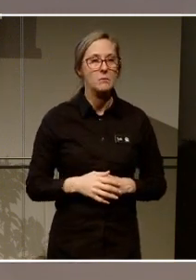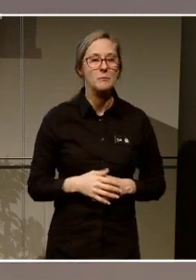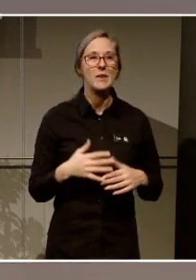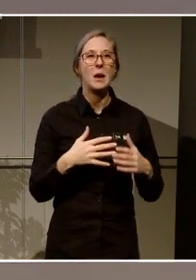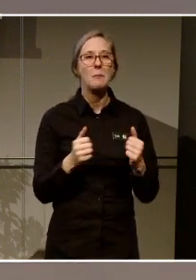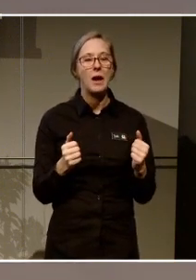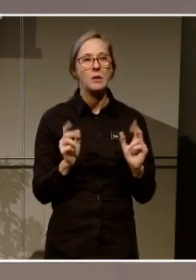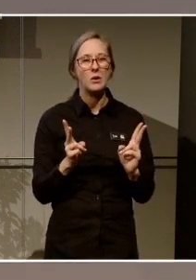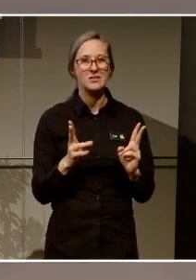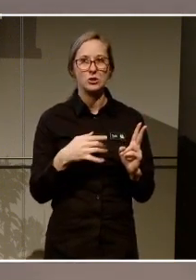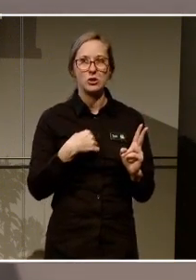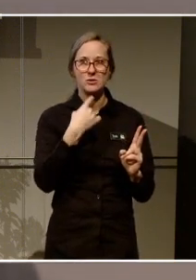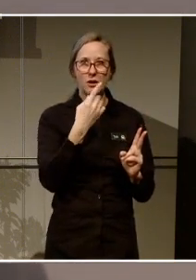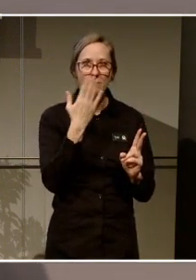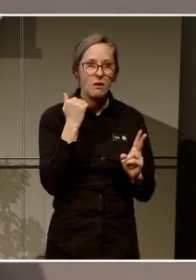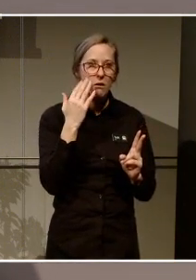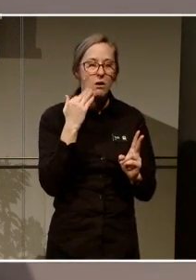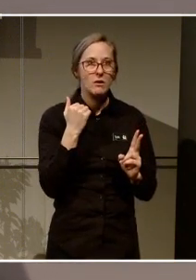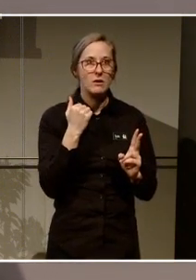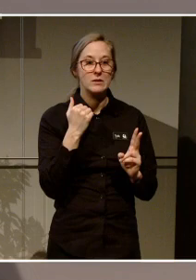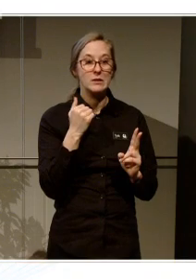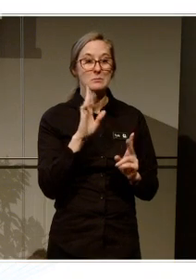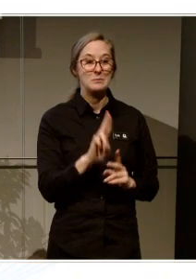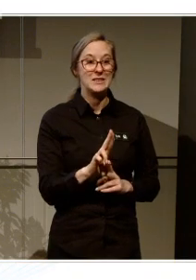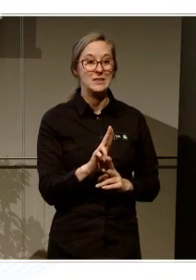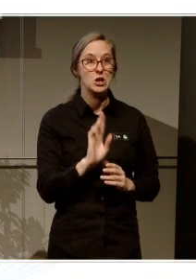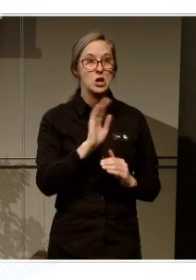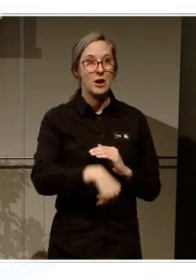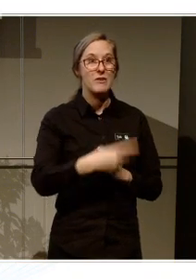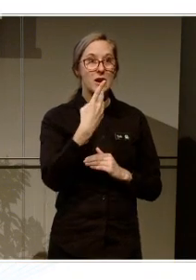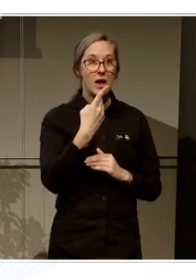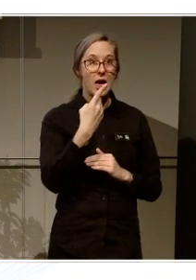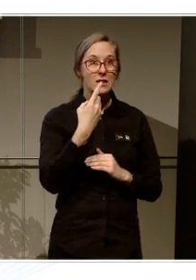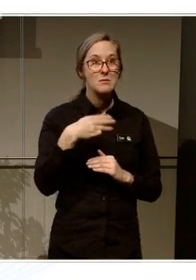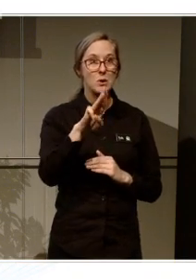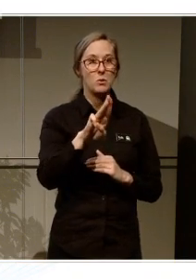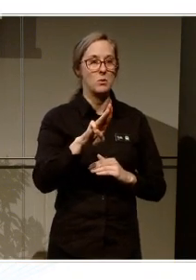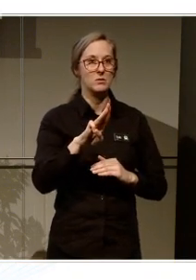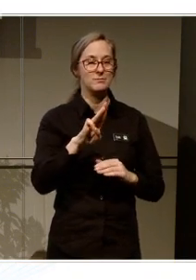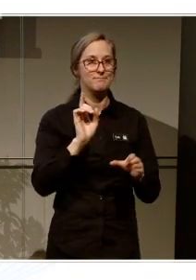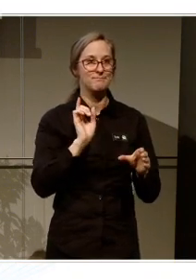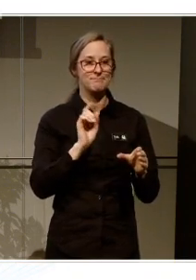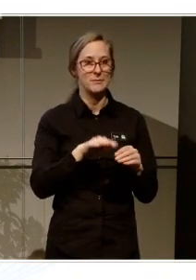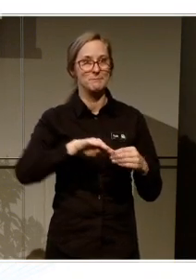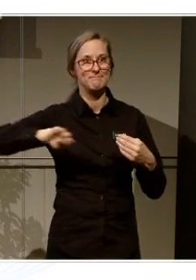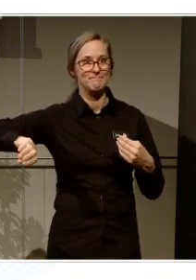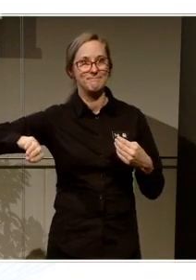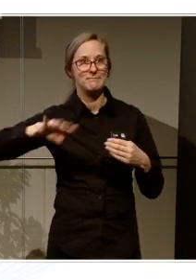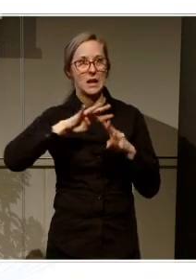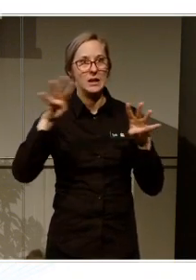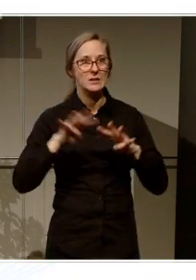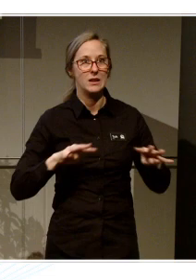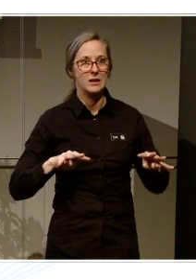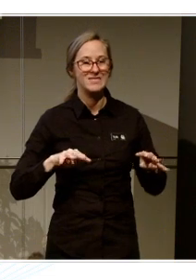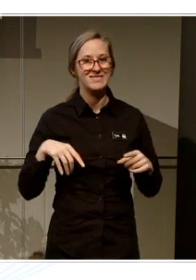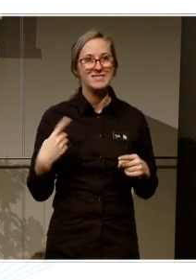Men det är också så, som jag nämnt tidigare, att det är drygt 1 miljon som sägs stå utanför internet. Det här är en fråga som vi behöver veta väldigt